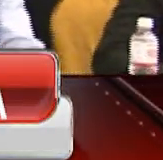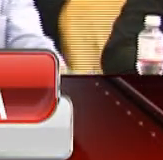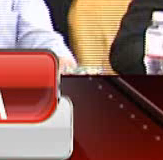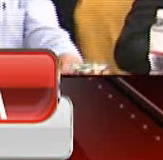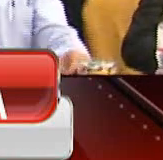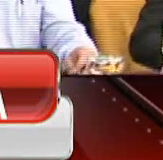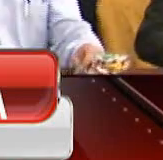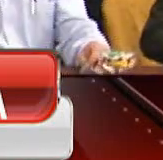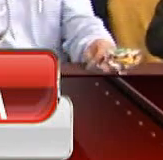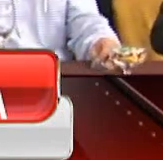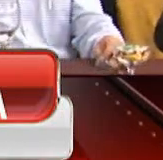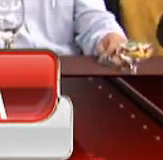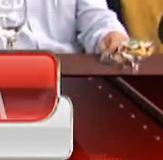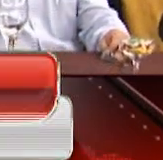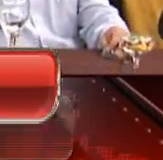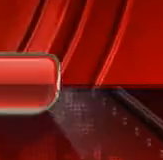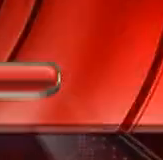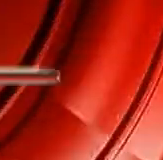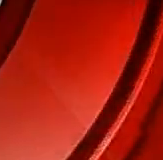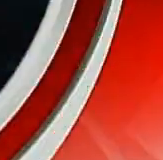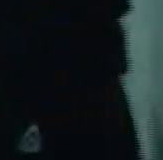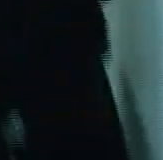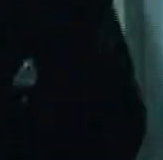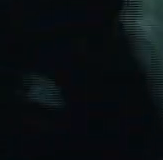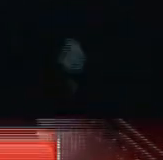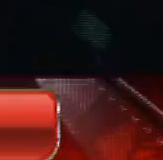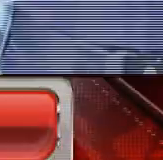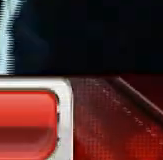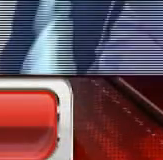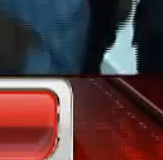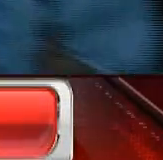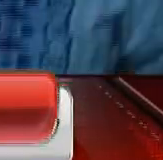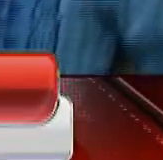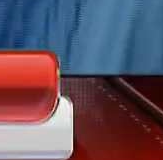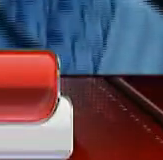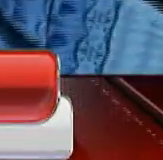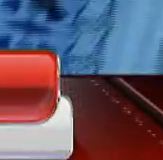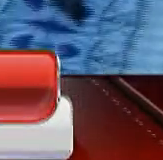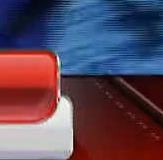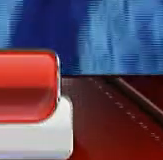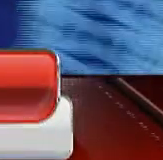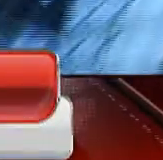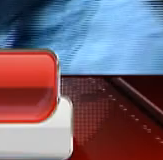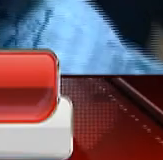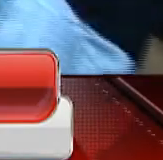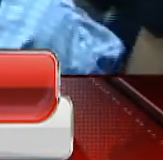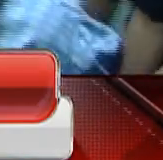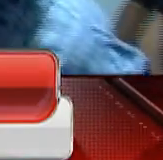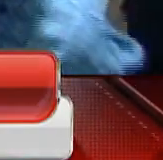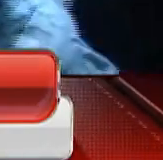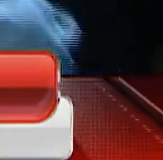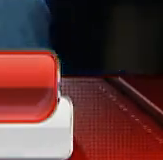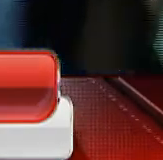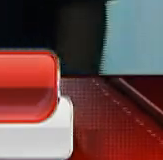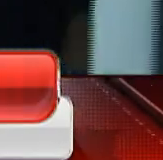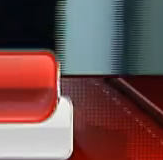Datin seri Wan Azizah bekas pengawal keselamatan dihukum